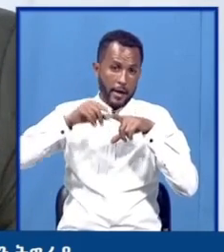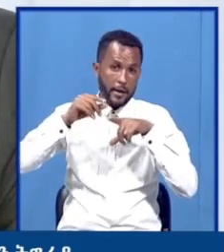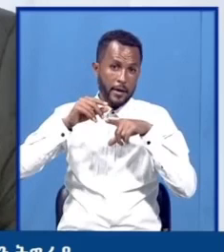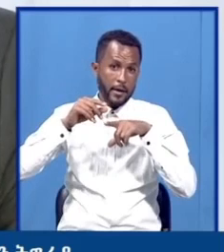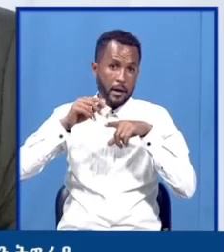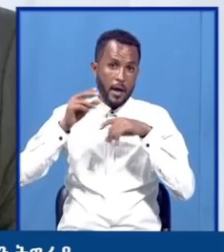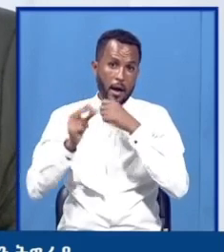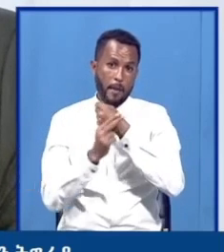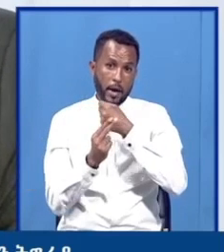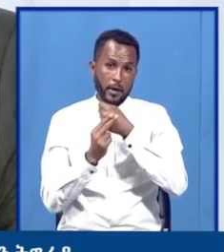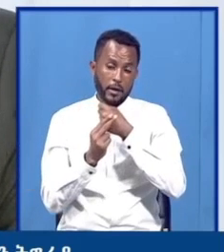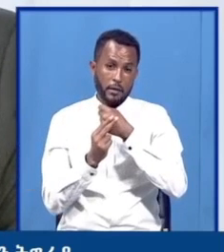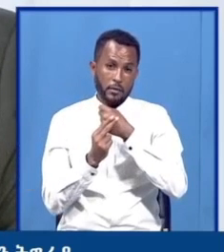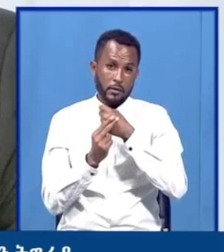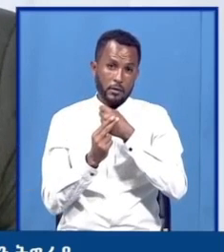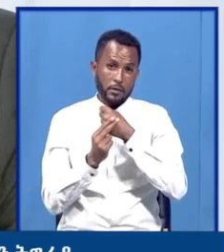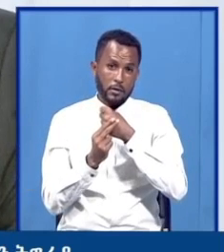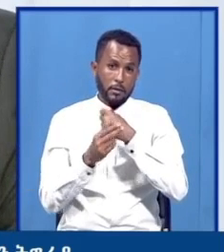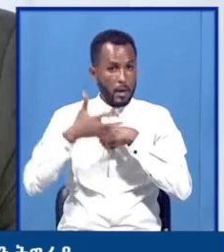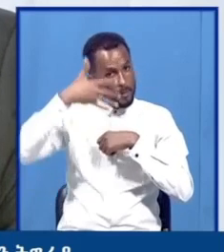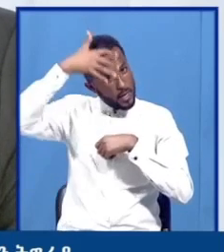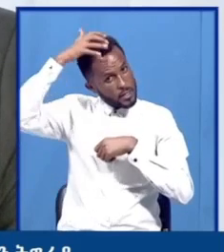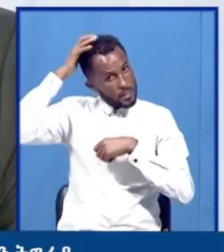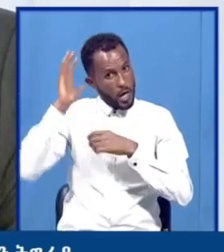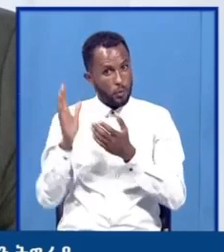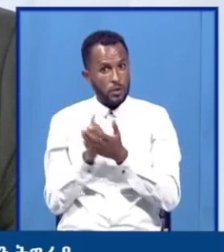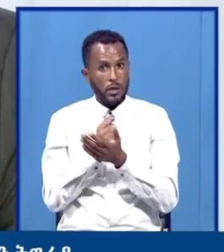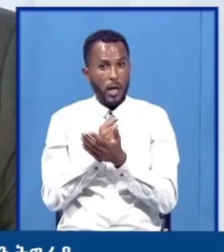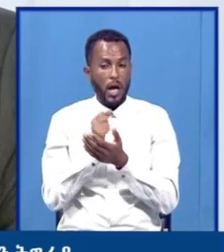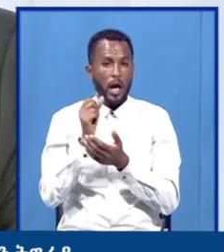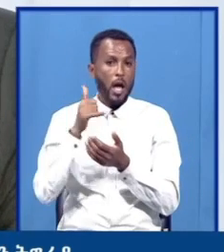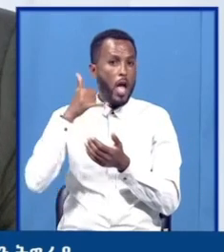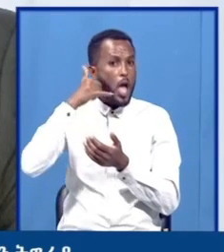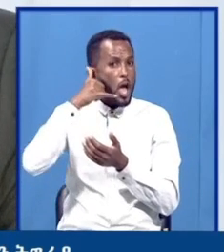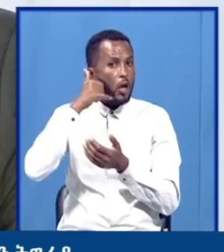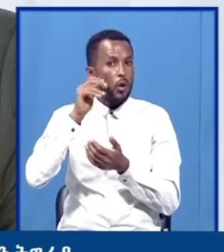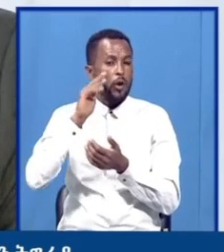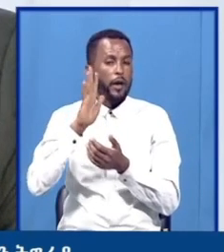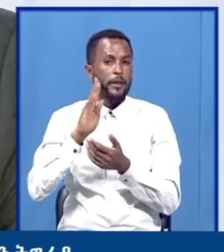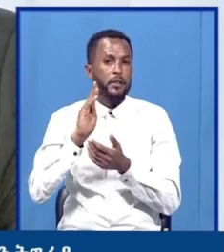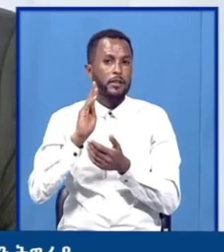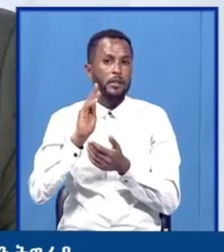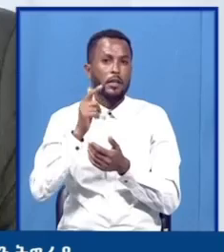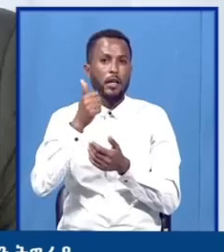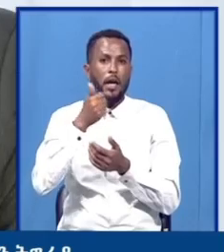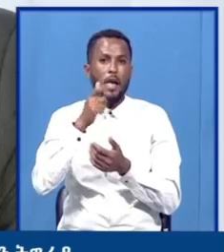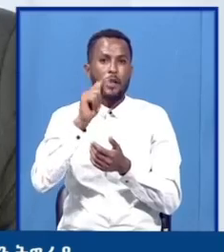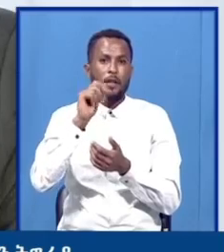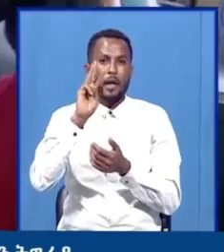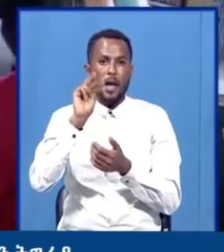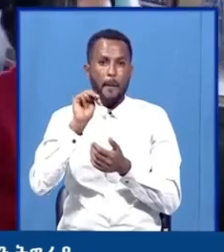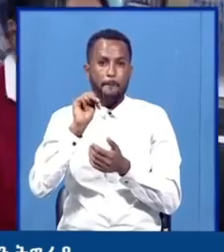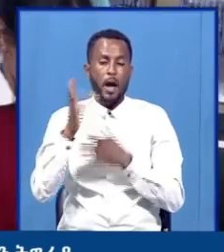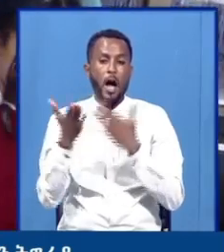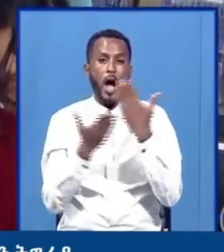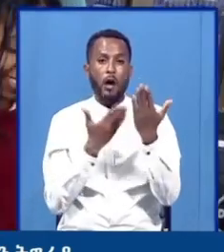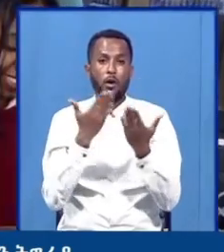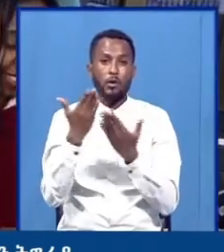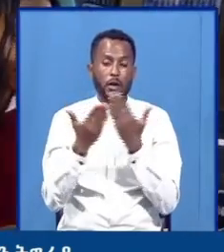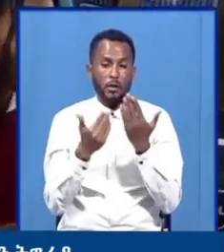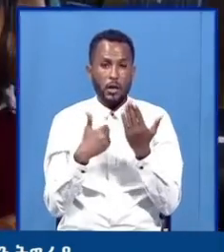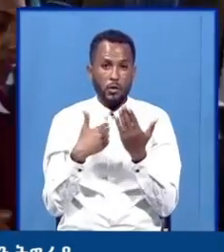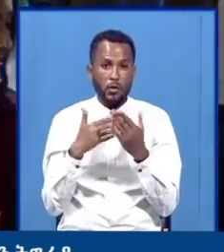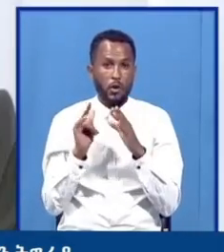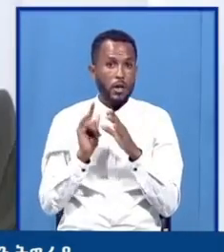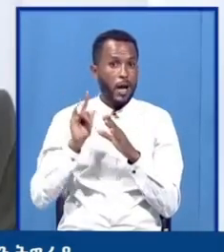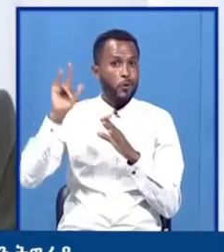ሳልሳይ በንበሳው ሲት ካውን ሄለካሽ ያለ ካውዚ ሐሊፍ ካውን አይቲኤም አገልግሎታት አለ እዚያው ማለት እዚያው ትናይ